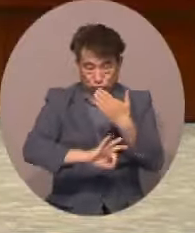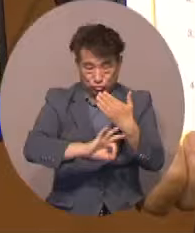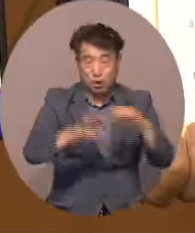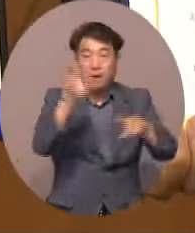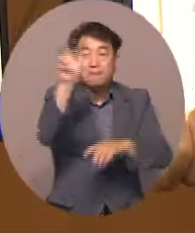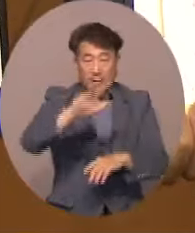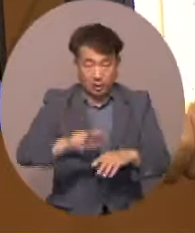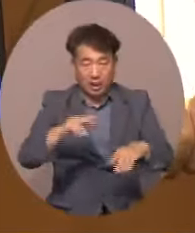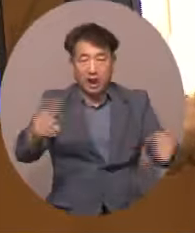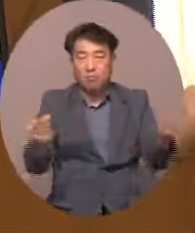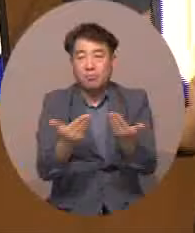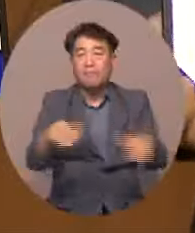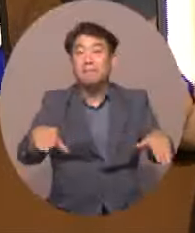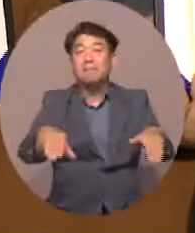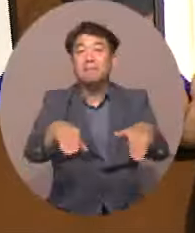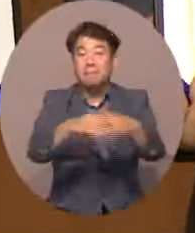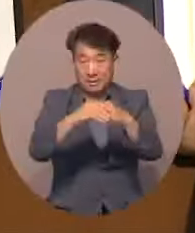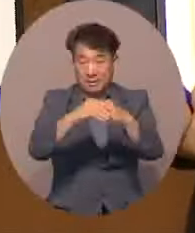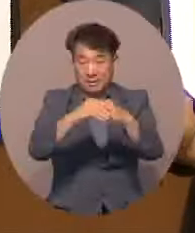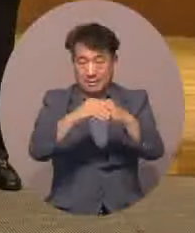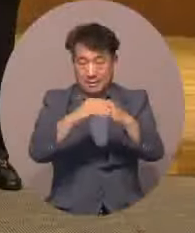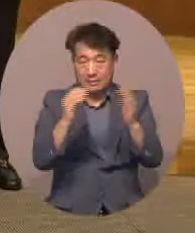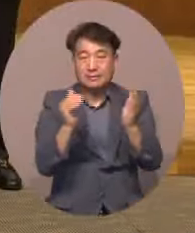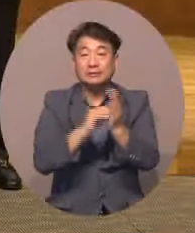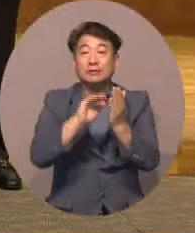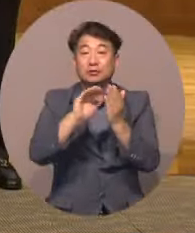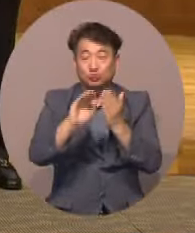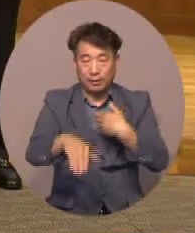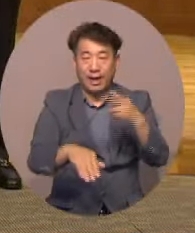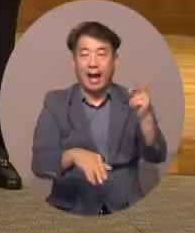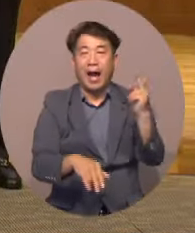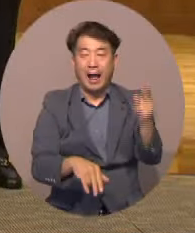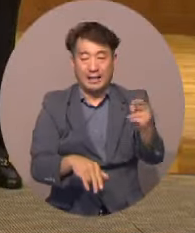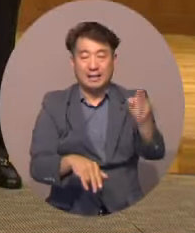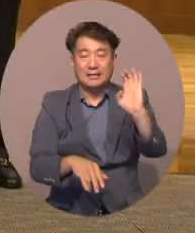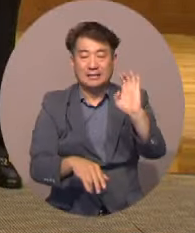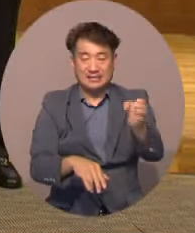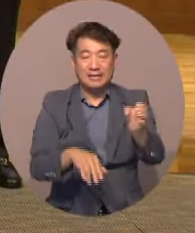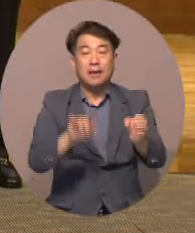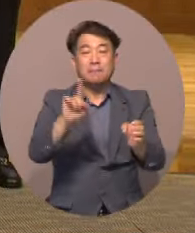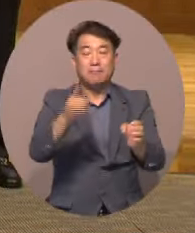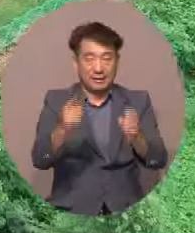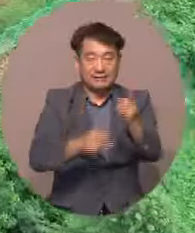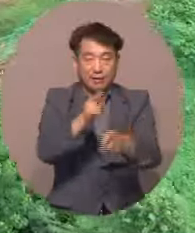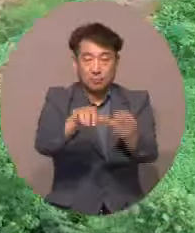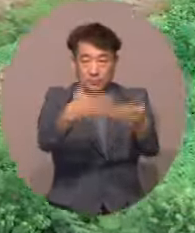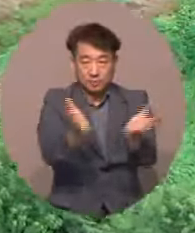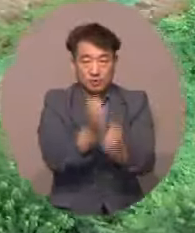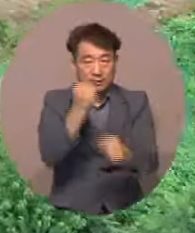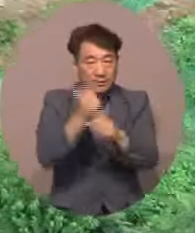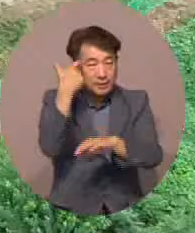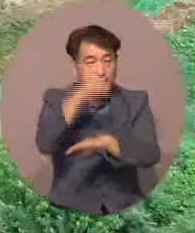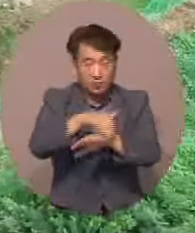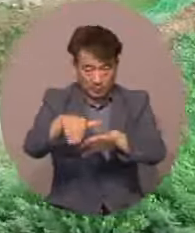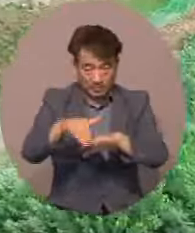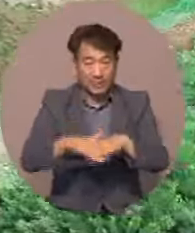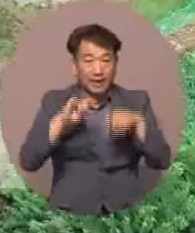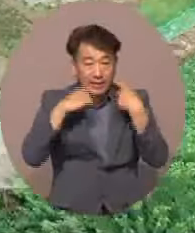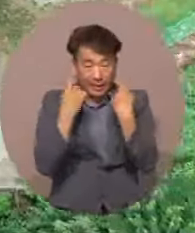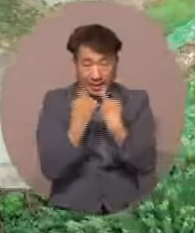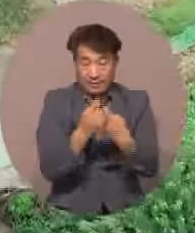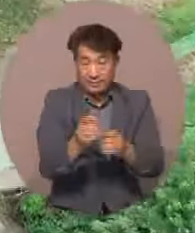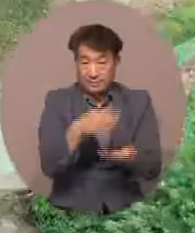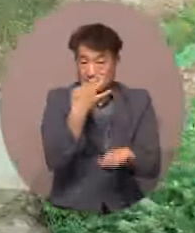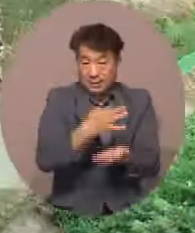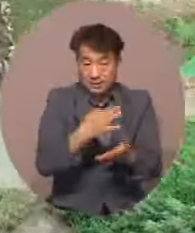맺고 이곳을 태양광 등 재생에너지를 쓰는 아리백 산업단지로 조성하기로 했습니다. 민간 자본 870억 원을